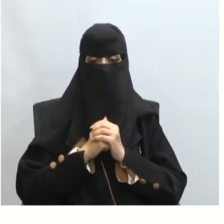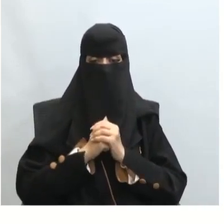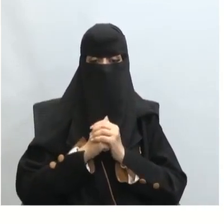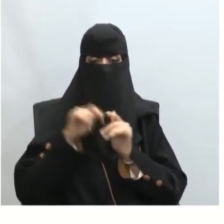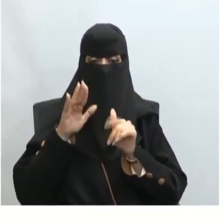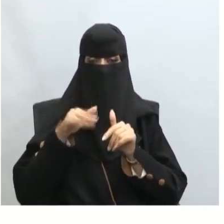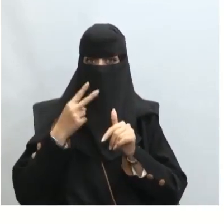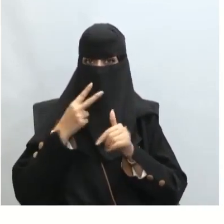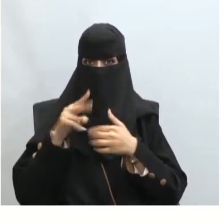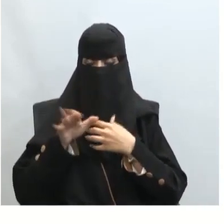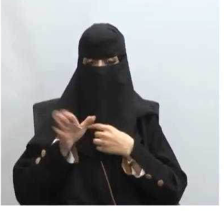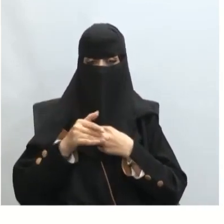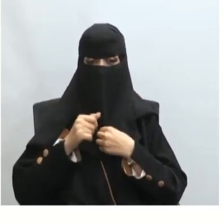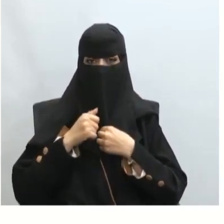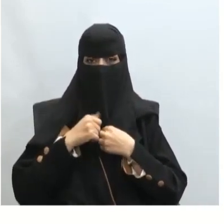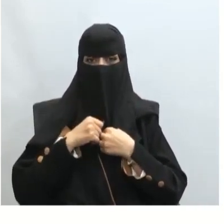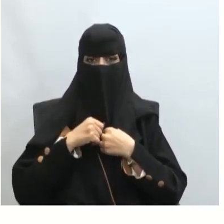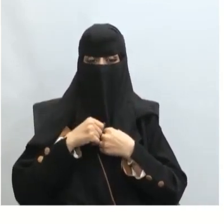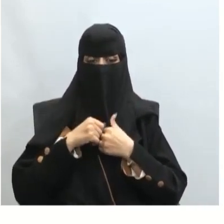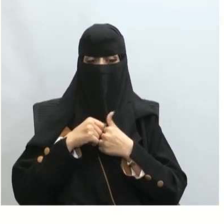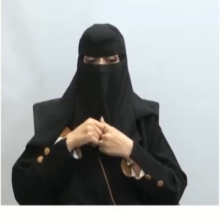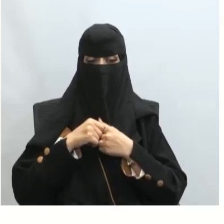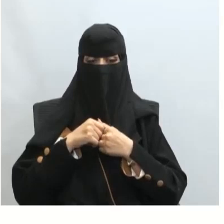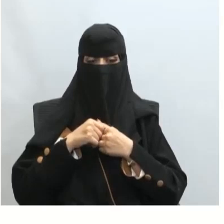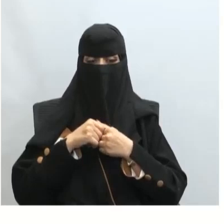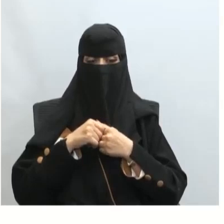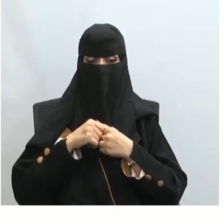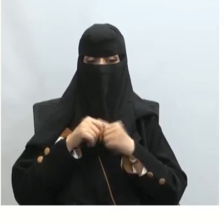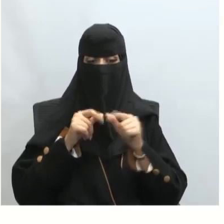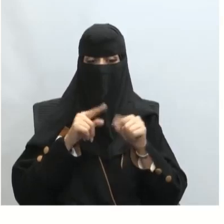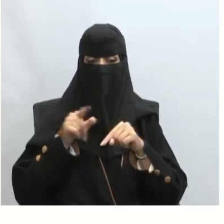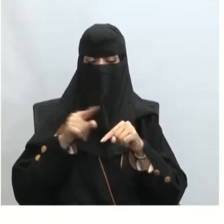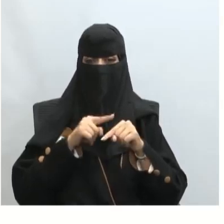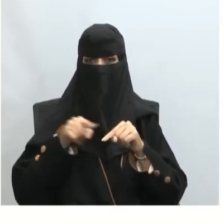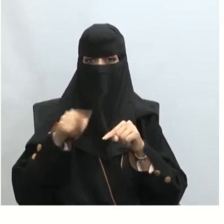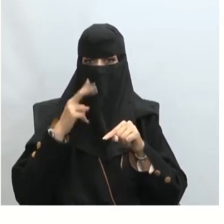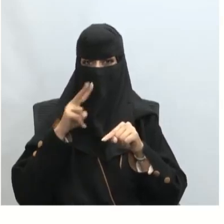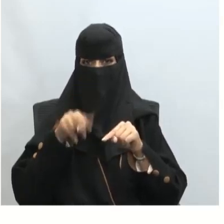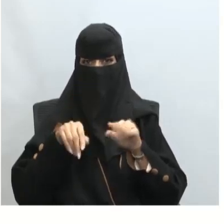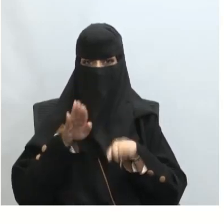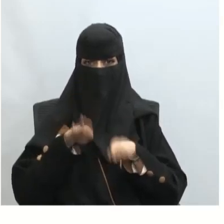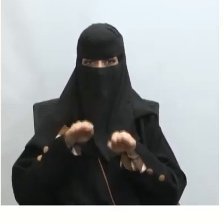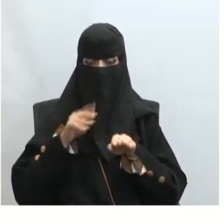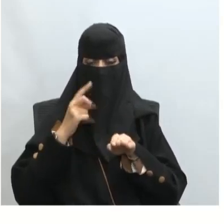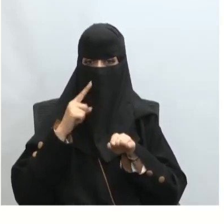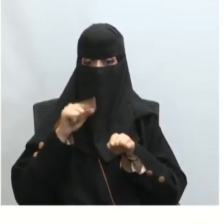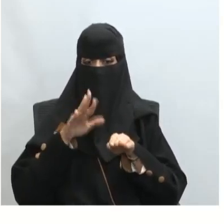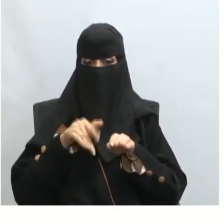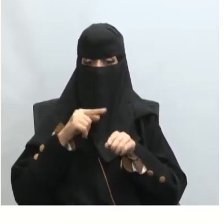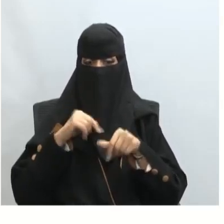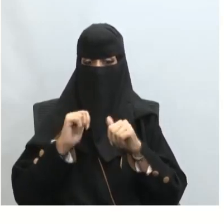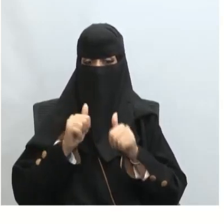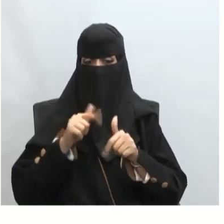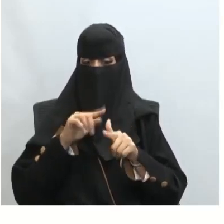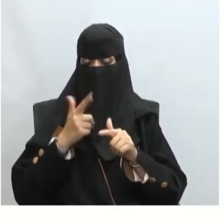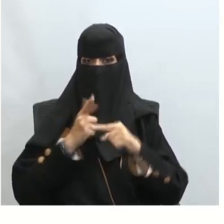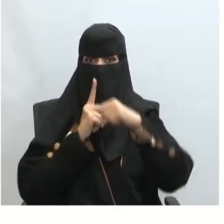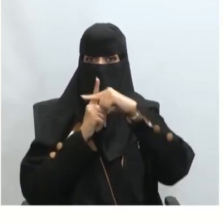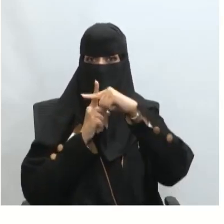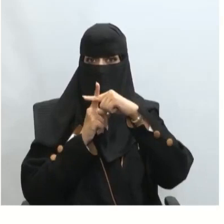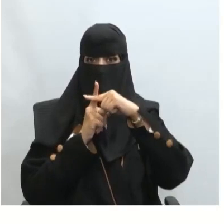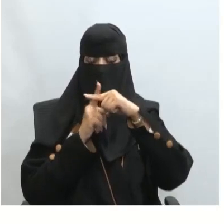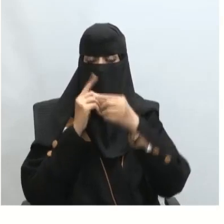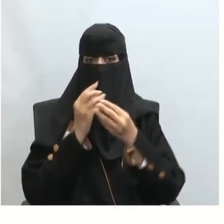الان انظر سي اتش 3 سي اتش 2 او اتش لاحظ الان اصبح لدي